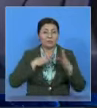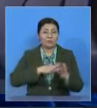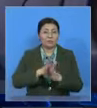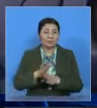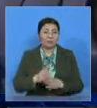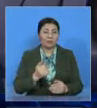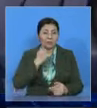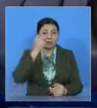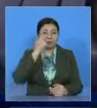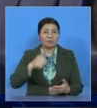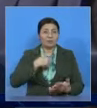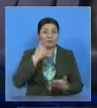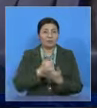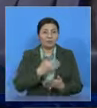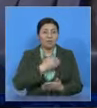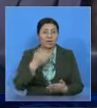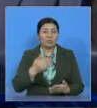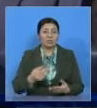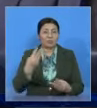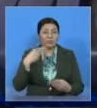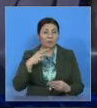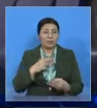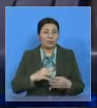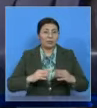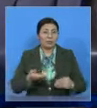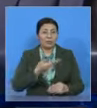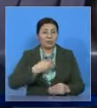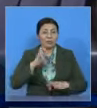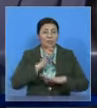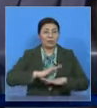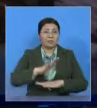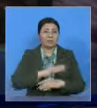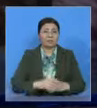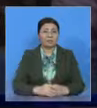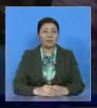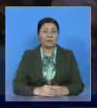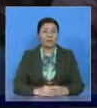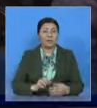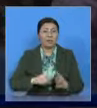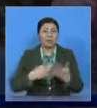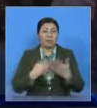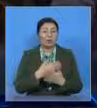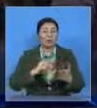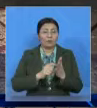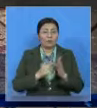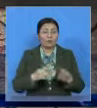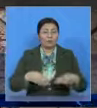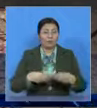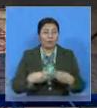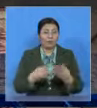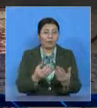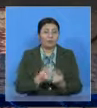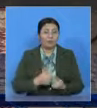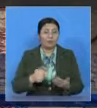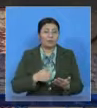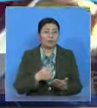Безмерно благодарна государству. Желаю мира и благополучия нашей стране. Ключи от новых квартир жители райцентра получили из рук